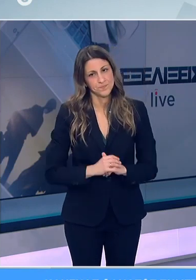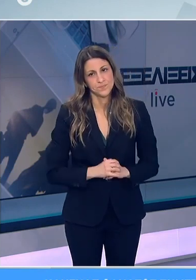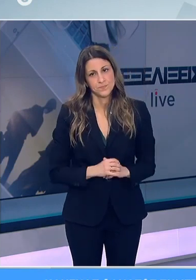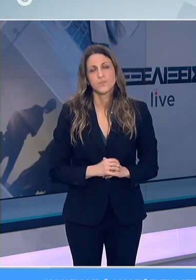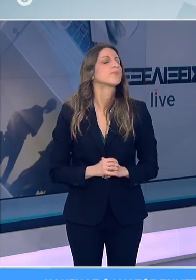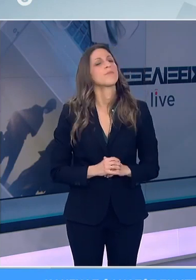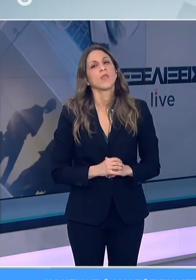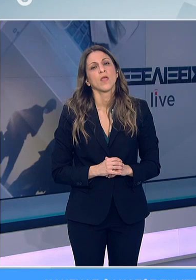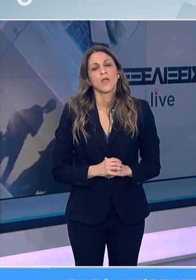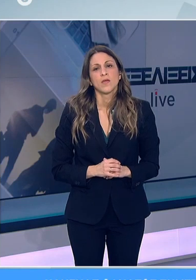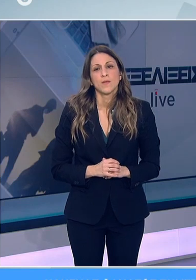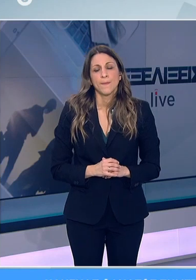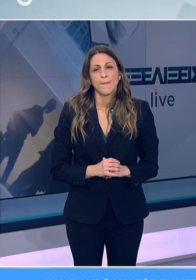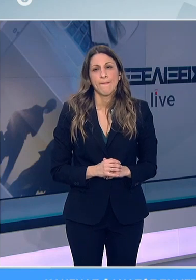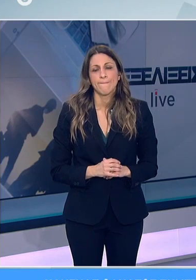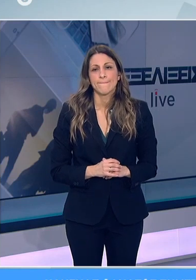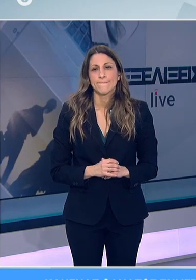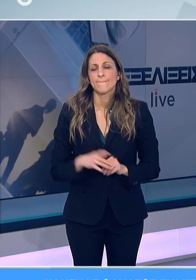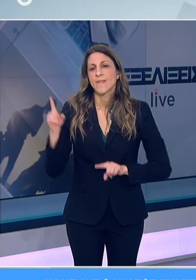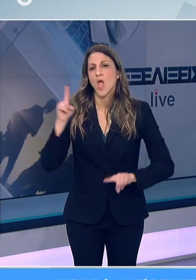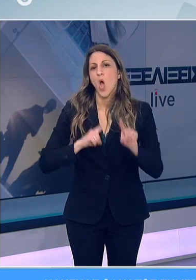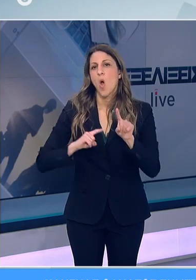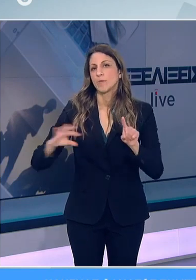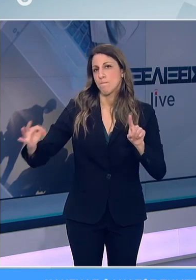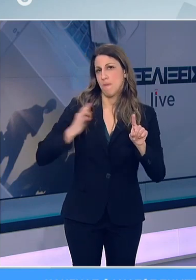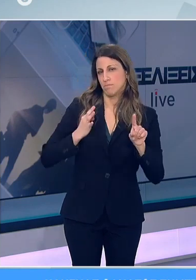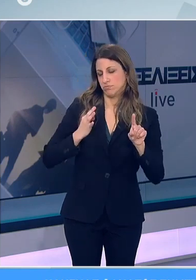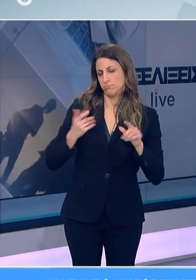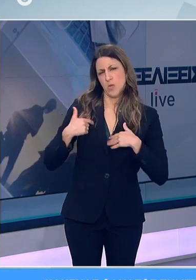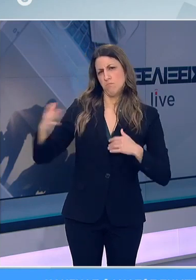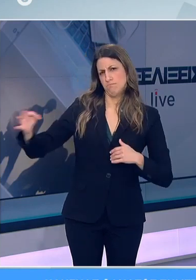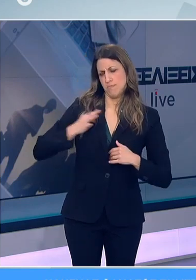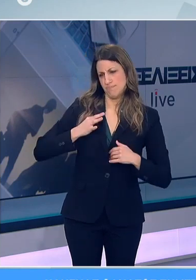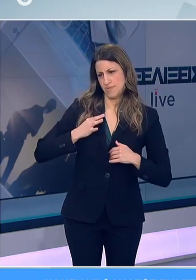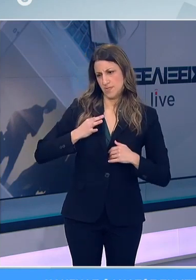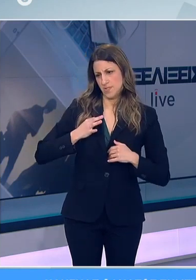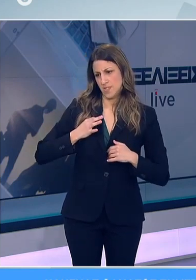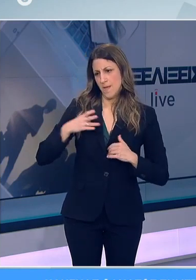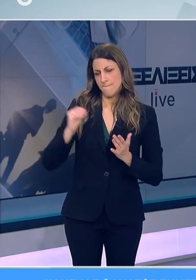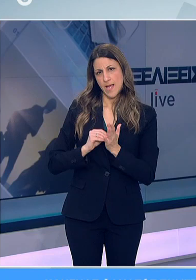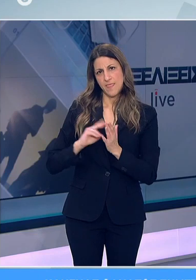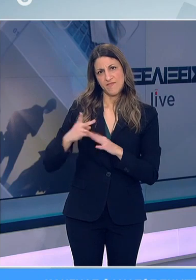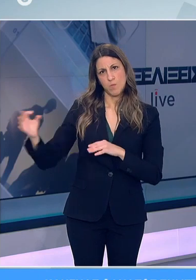τη στιγμή επιστημονικά δεδομένα ότι αυτοί που έχουν περάσει την νόσο έχουν ξανακολλήσει. Κάποιοι από αυτούς